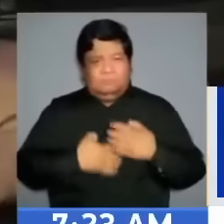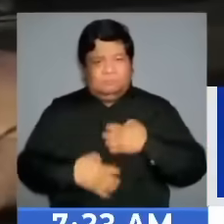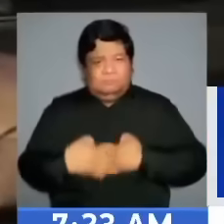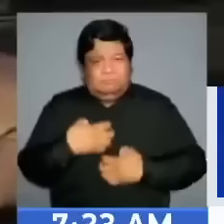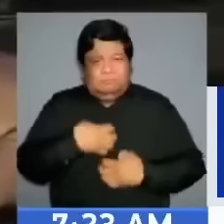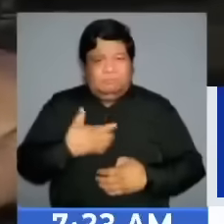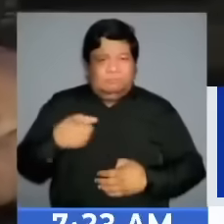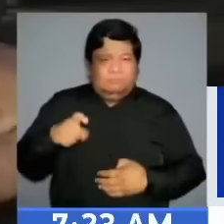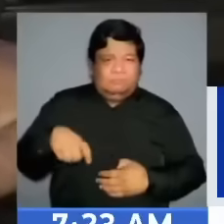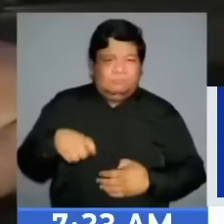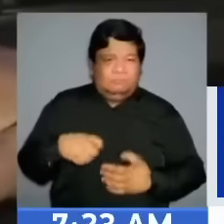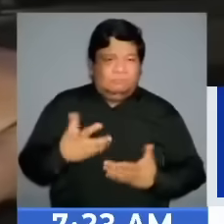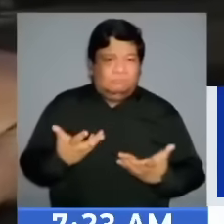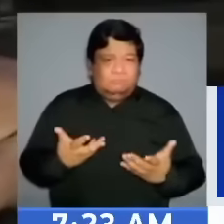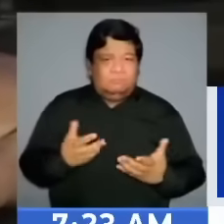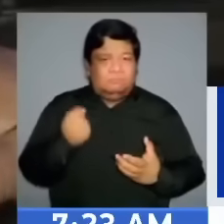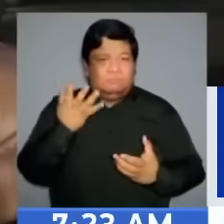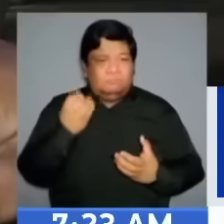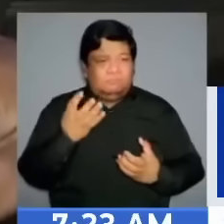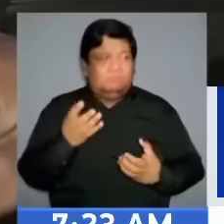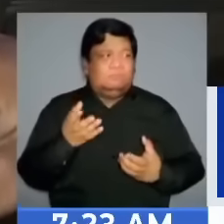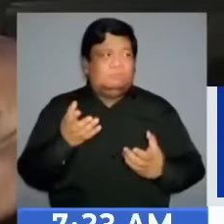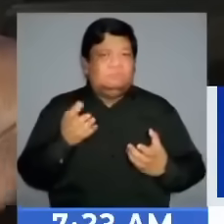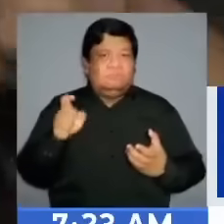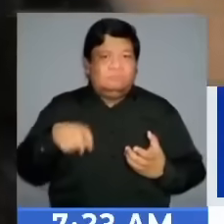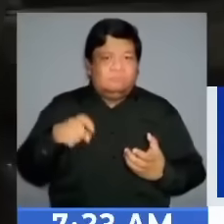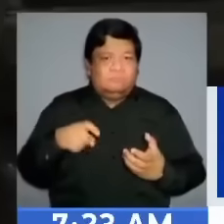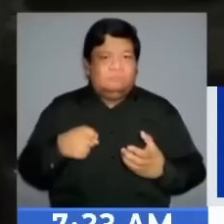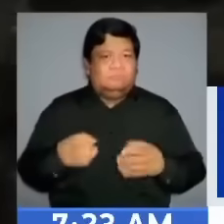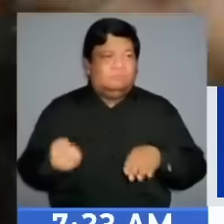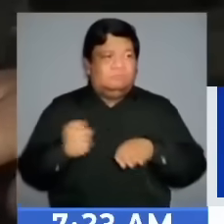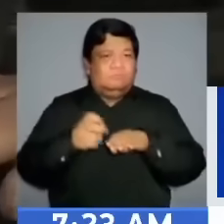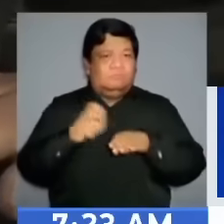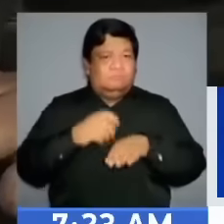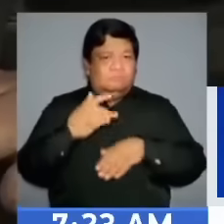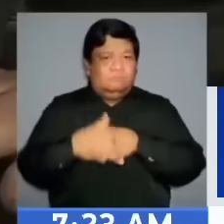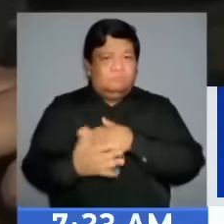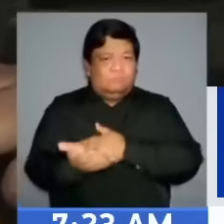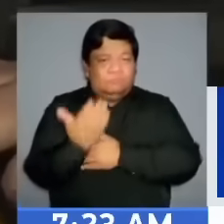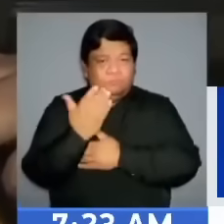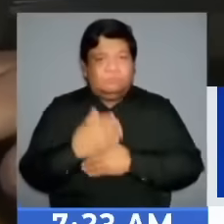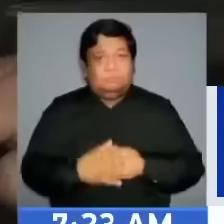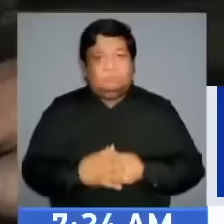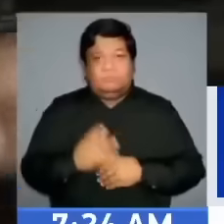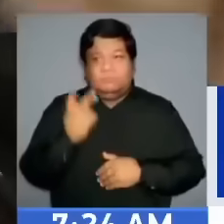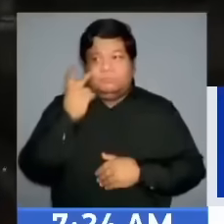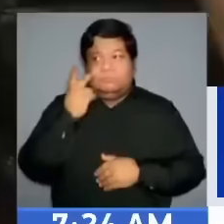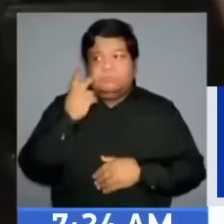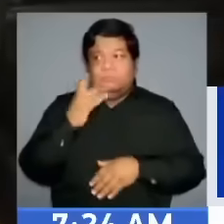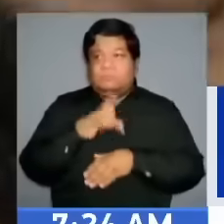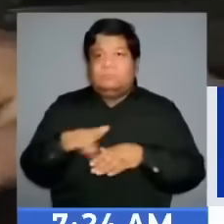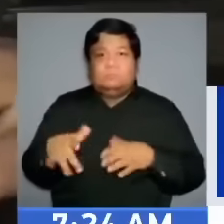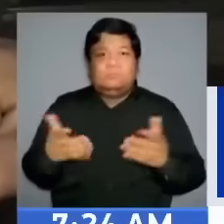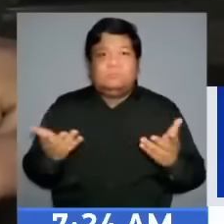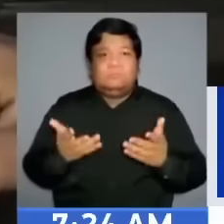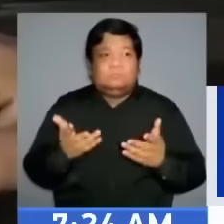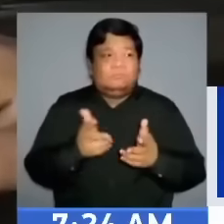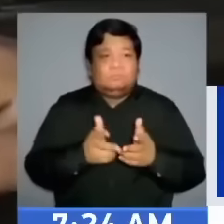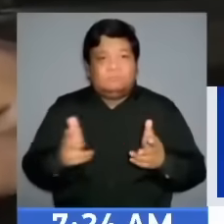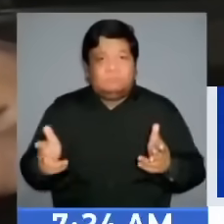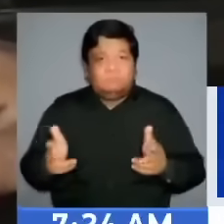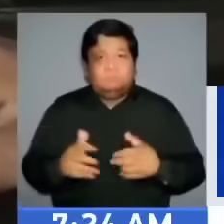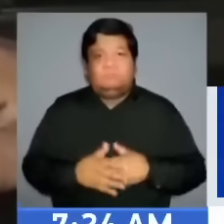kalakal kakarga. Madaling araw, mahirap. Dapat itingnan mo nilang pwesto. Hindi yung biras lang tirapasok silang